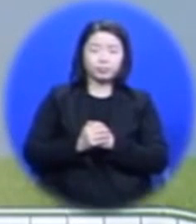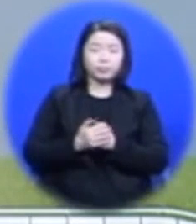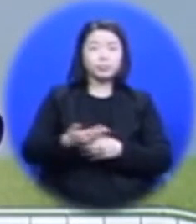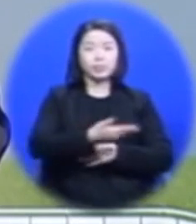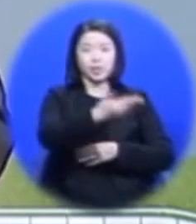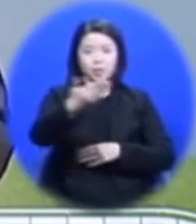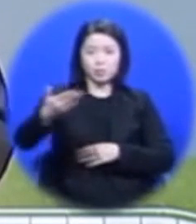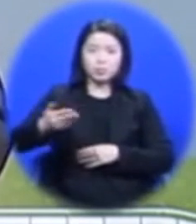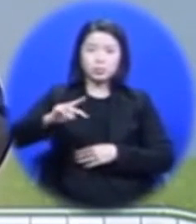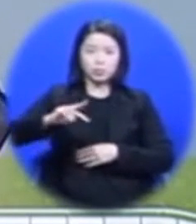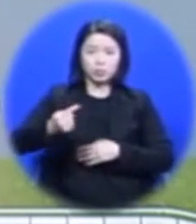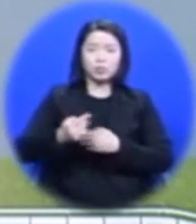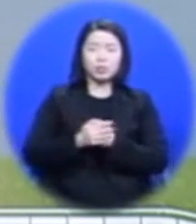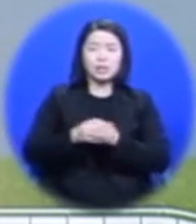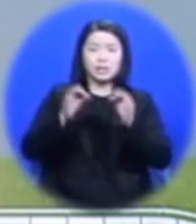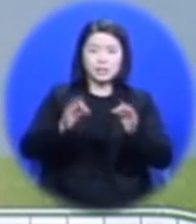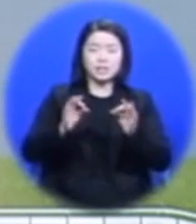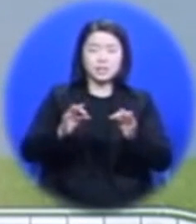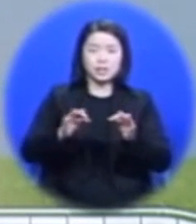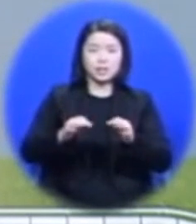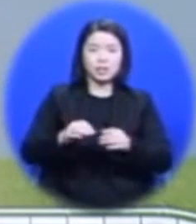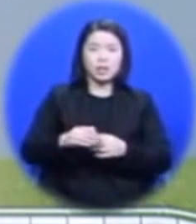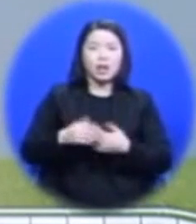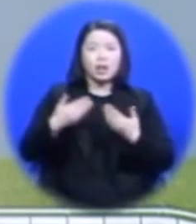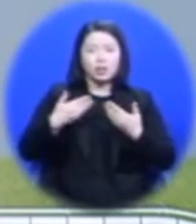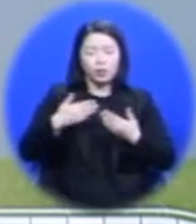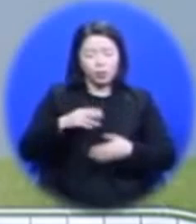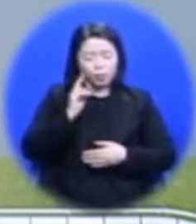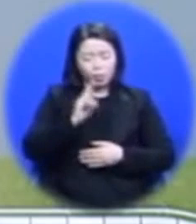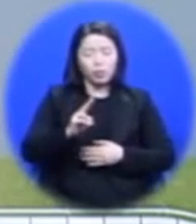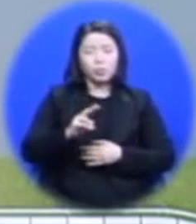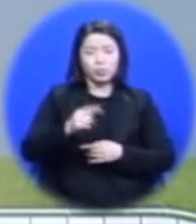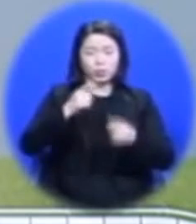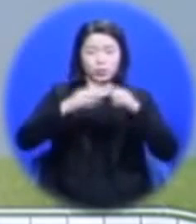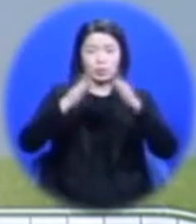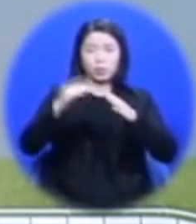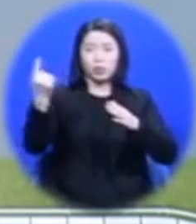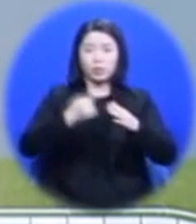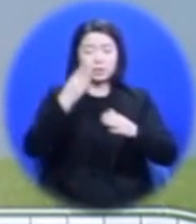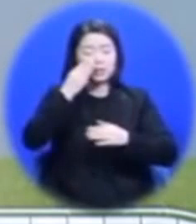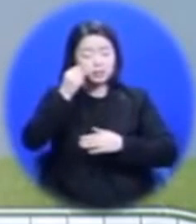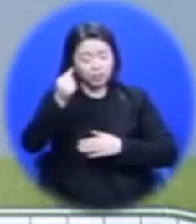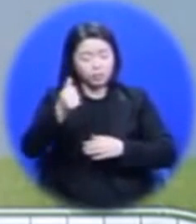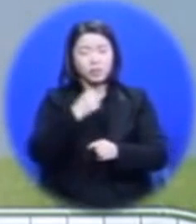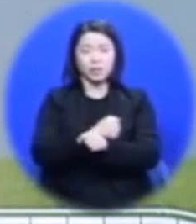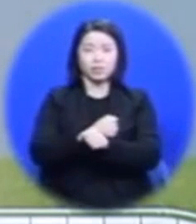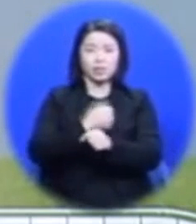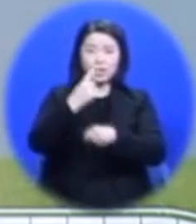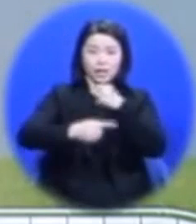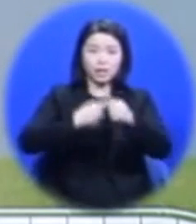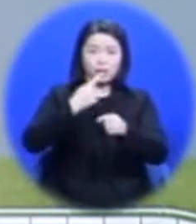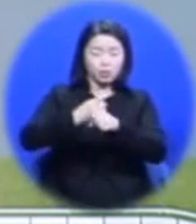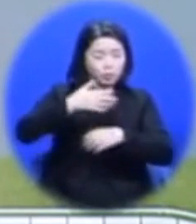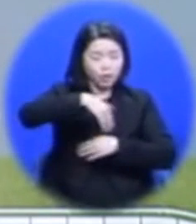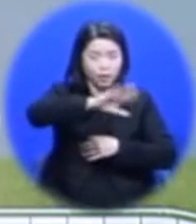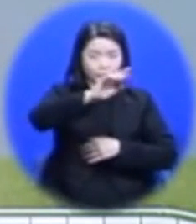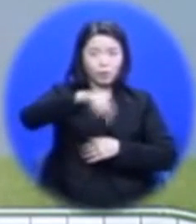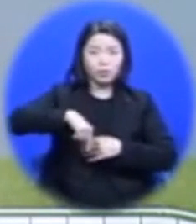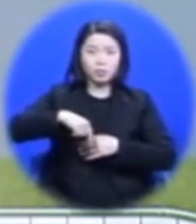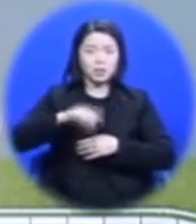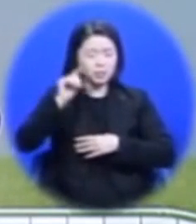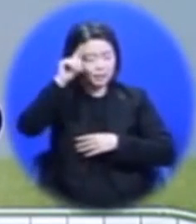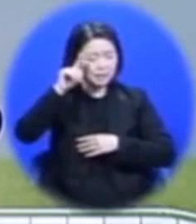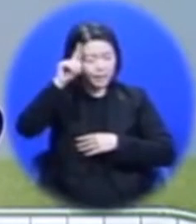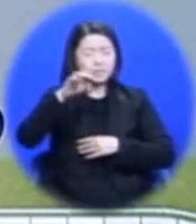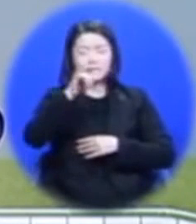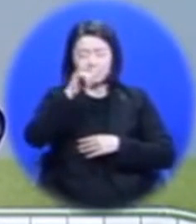여러분도 이제 겨우 교회 와서 적응했는데 또 1년 동안 또 나가려니 아마 막 짜증이